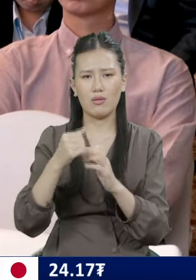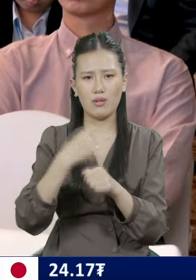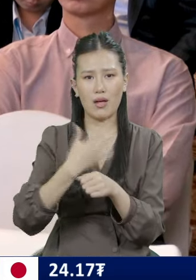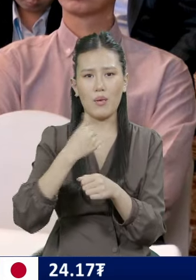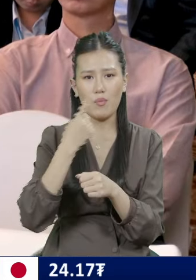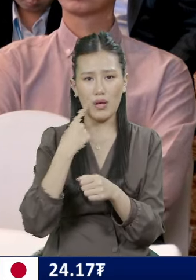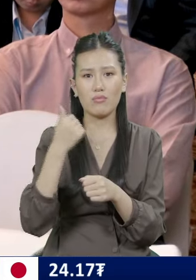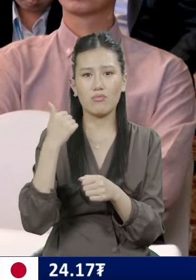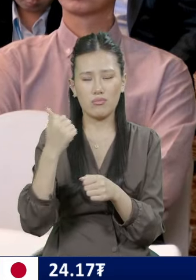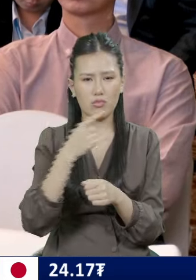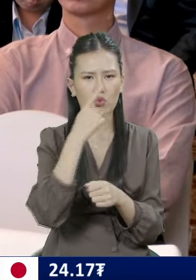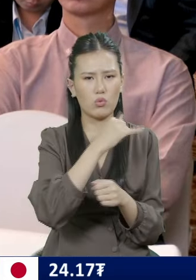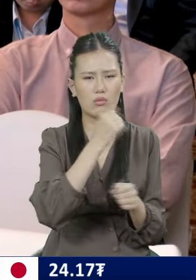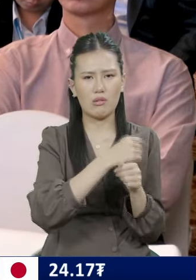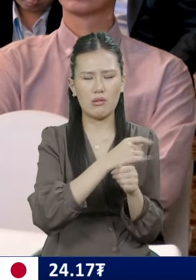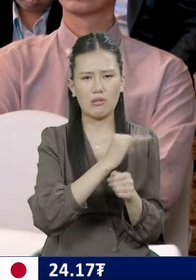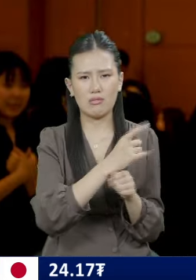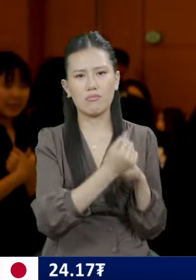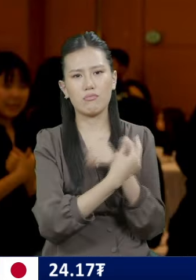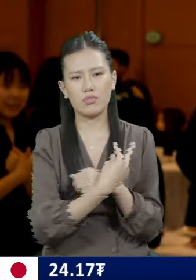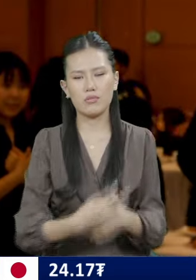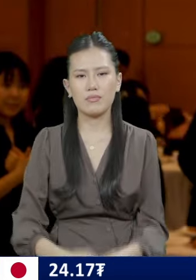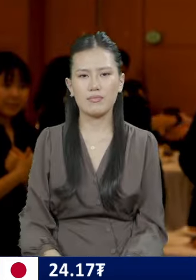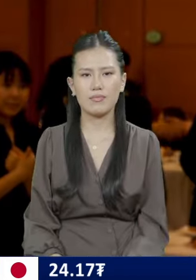зээлд хятад улс том байр суурийг эзэлжээ.